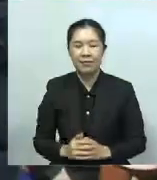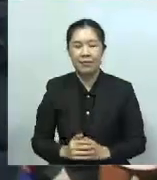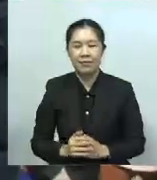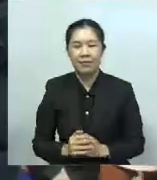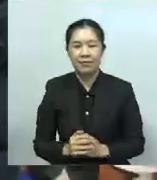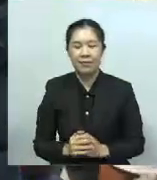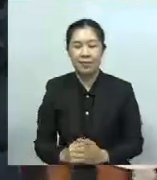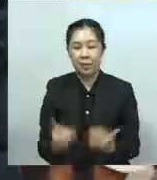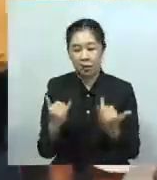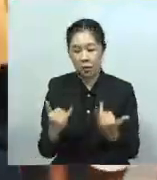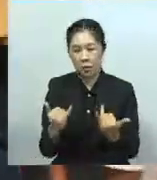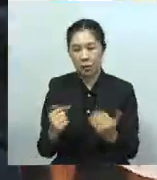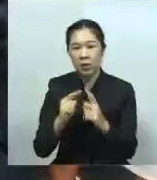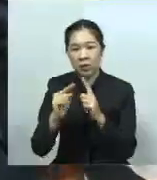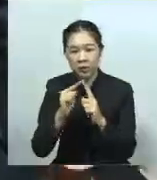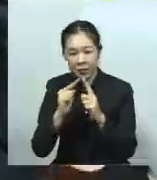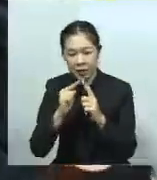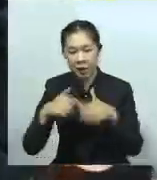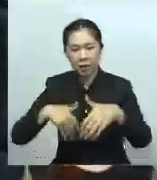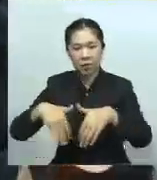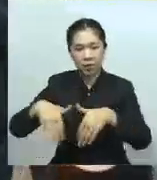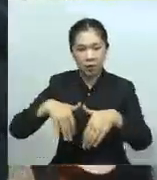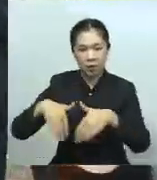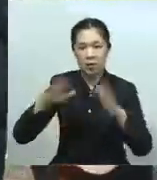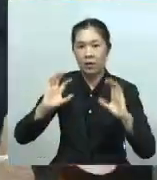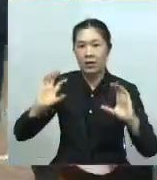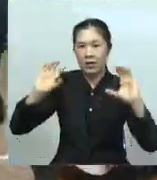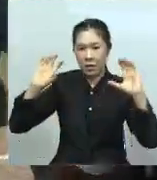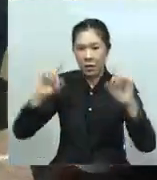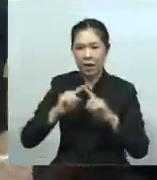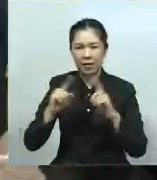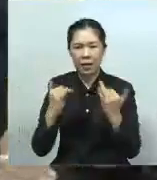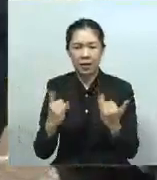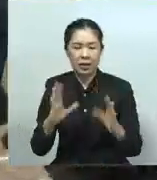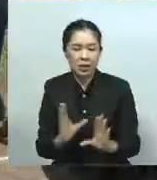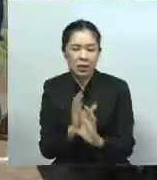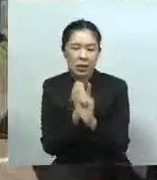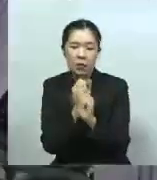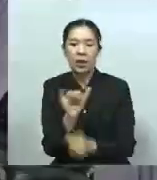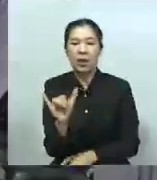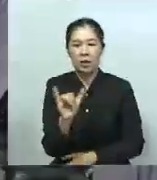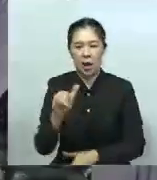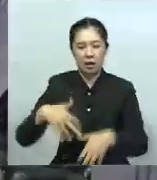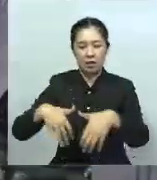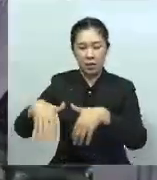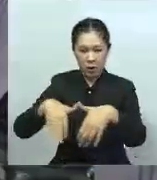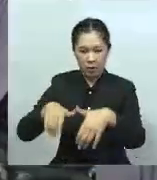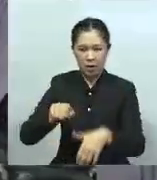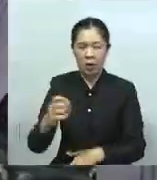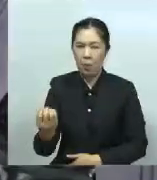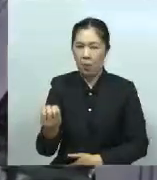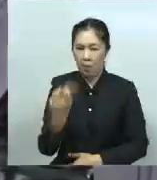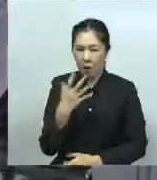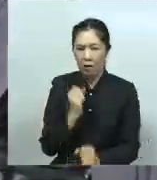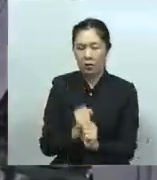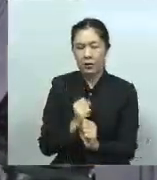โดยวันนี้นี่ก็มีการเจรจาด้วยในของชาวบ้านแล้วก็หน่วยงานทางภาครัฐแต่ว่ายังไม่ได้ข้อสรุปค่ะเนื่องจากว่าชาวบ้านยังคงยืนยันให้ทางส